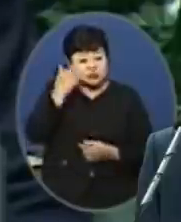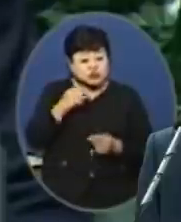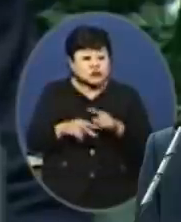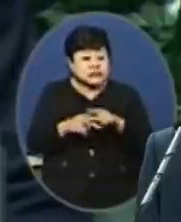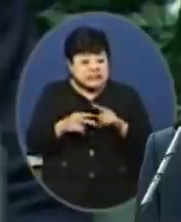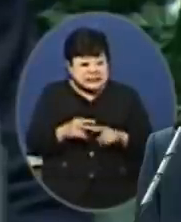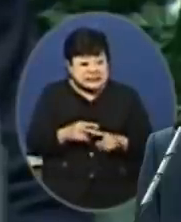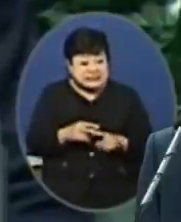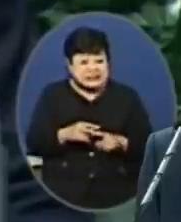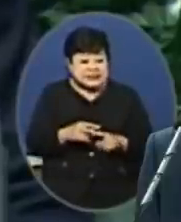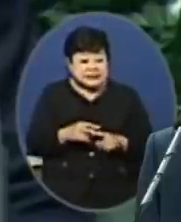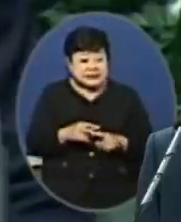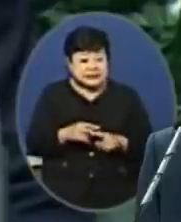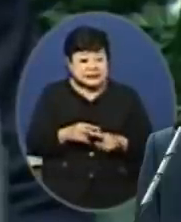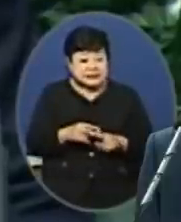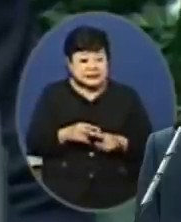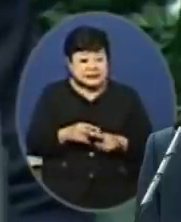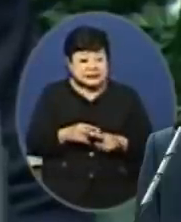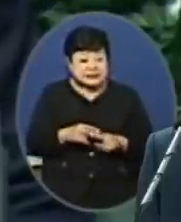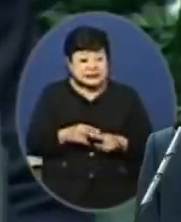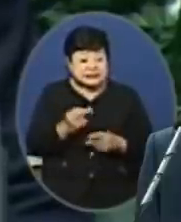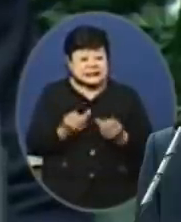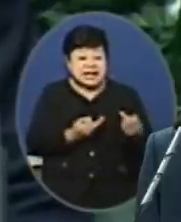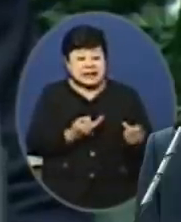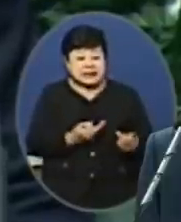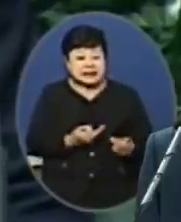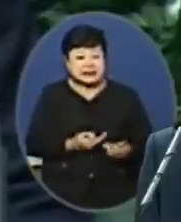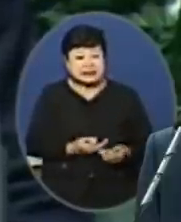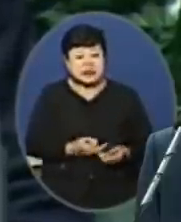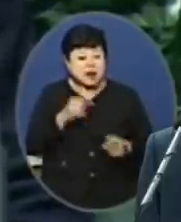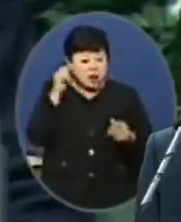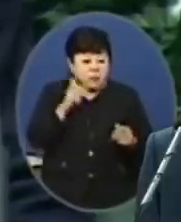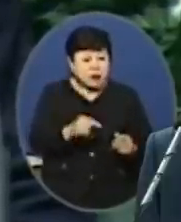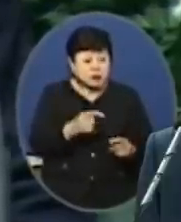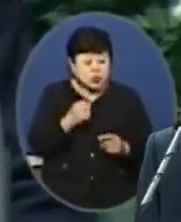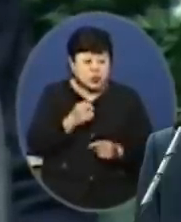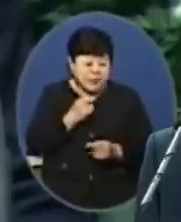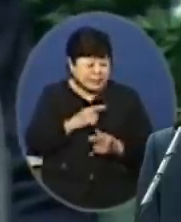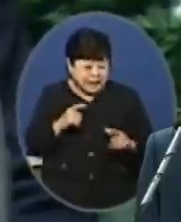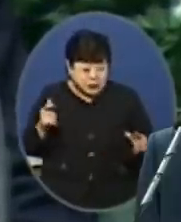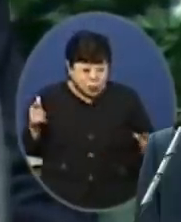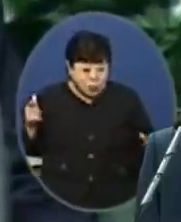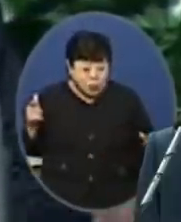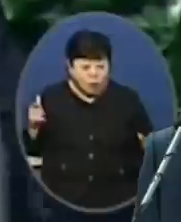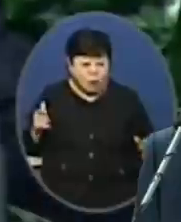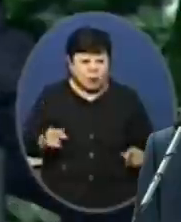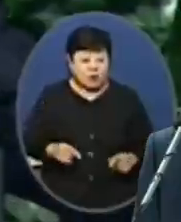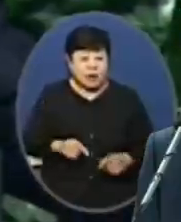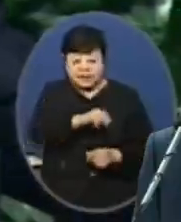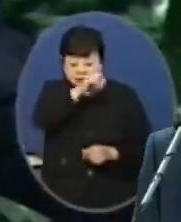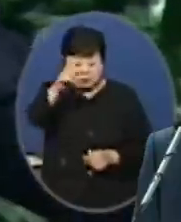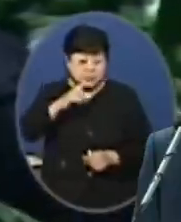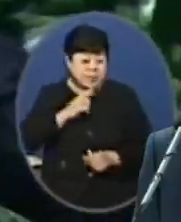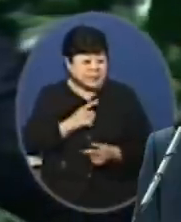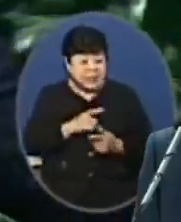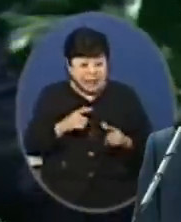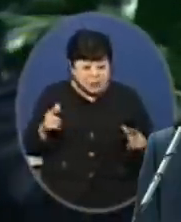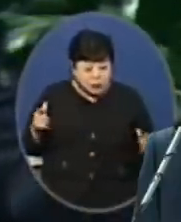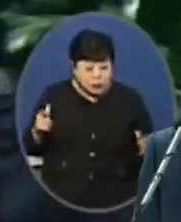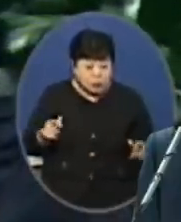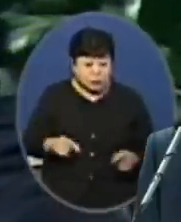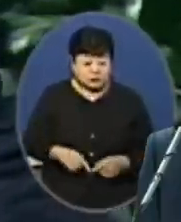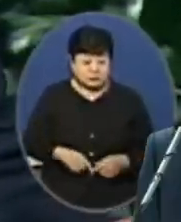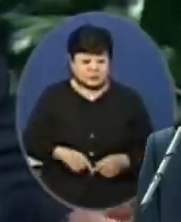누구든지 이 산들에 명하여 조용기만 말하는 것이 아닙니다. 이 장로님들만 보고 말씀하는 건